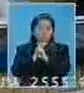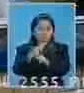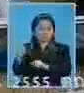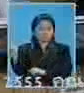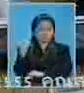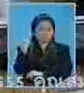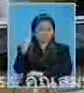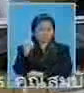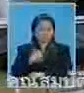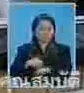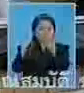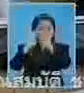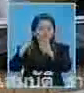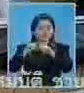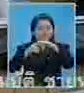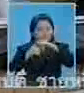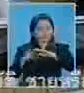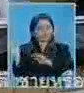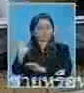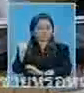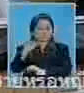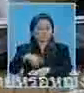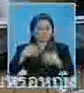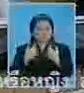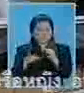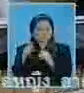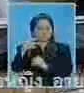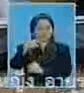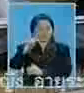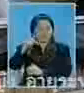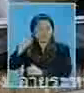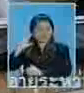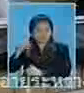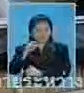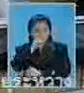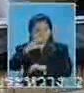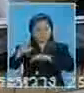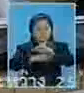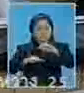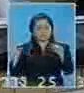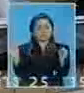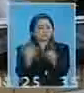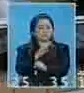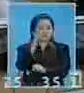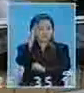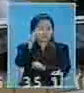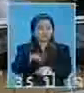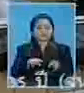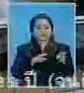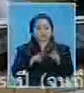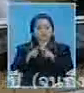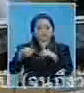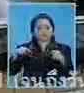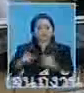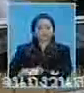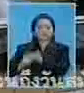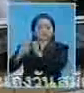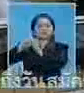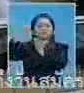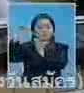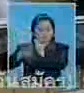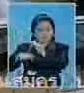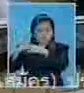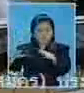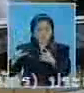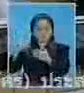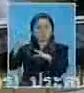มิชอบคณะกรรมการปปช.จึงมีมติว่าข้อกล่าวหาไม่มีมูล ให้ข้อกล่าวหาตกไปแล้วก็ส่งรายงานไปยังประธานวุ